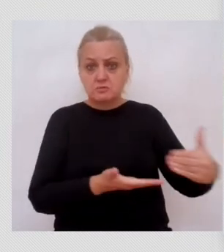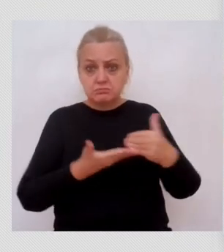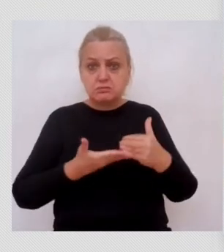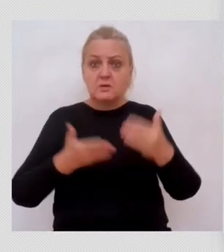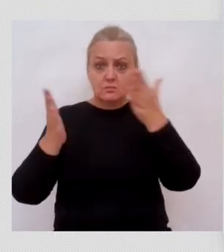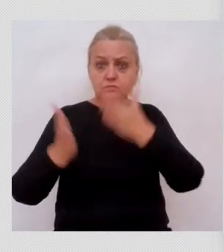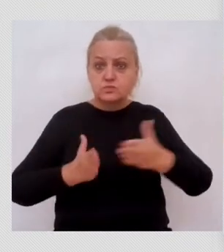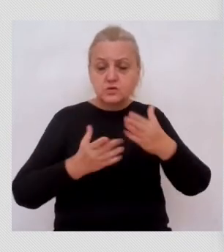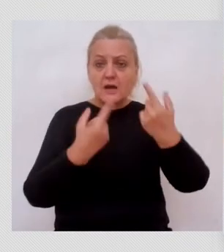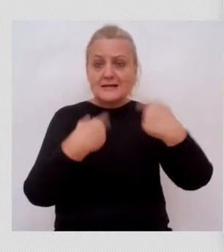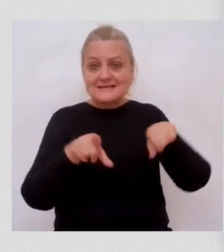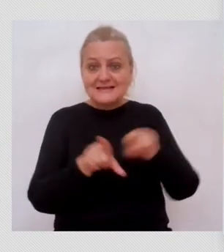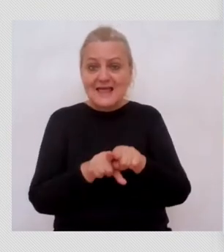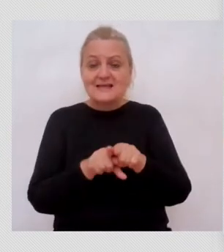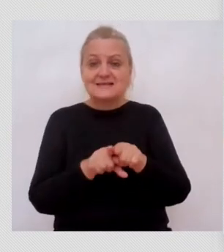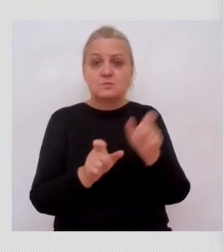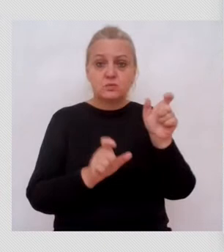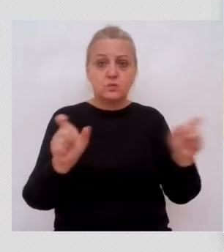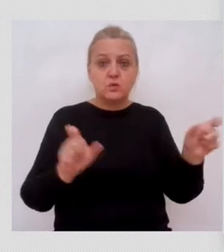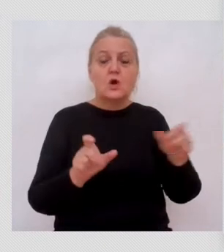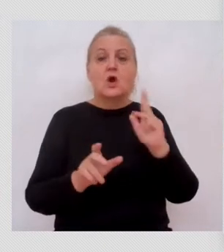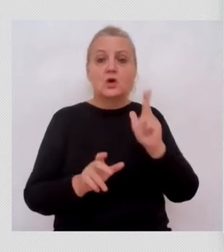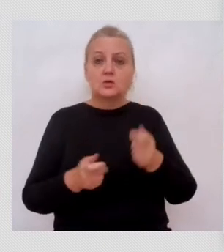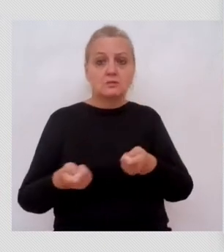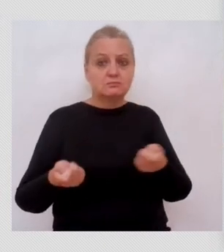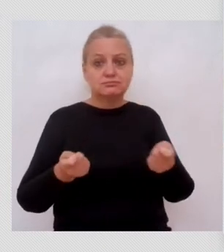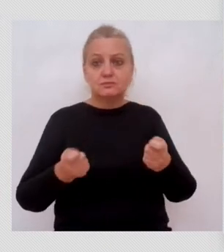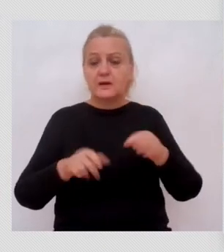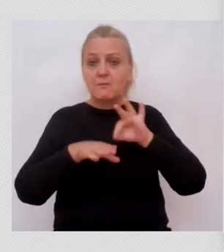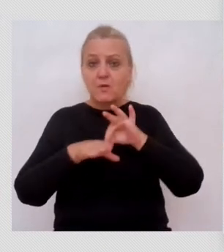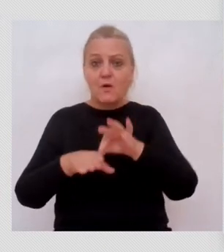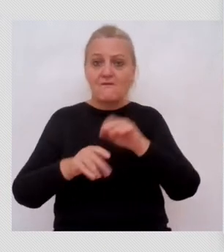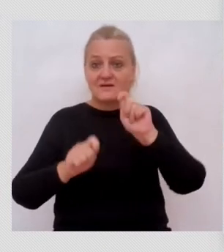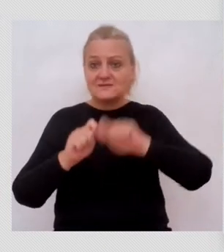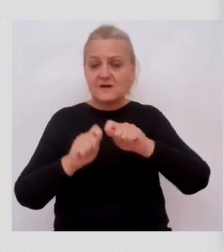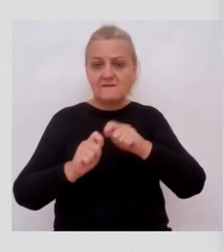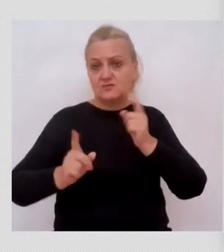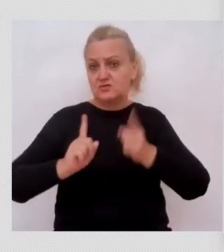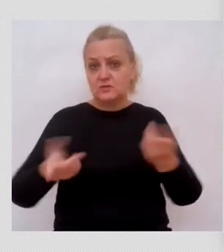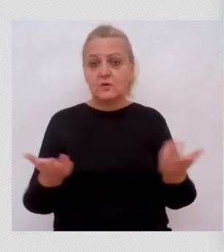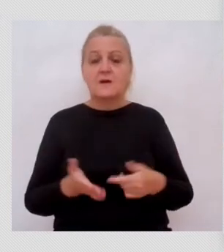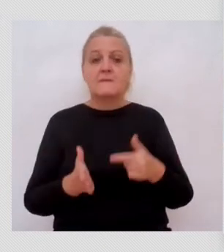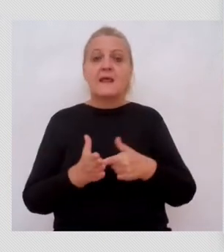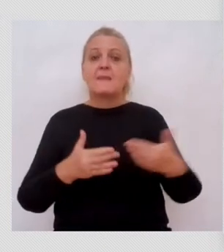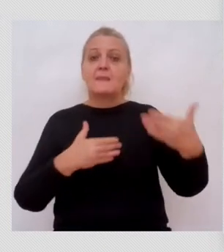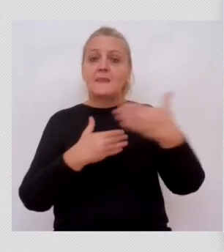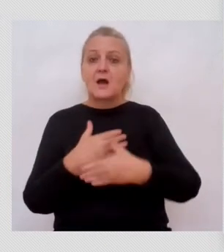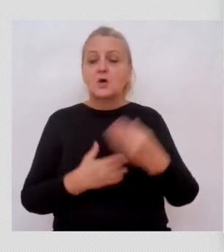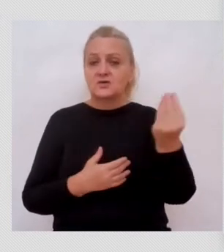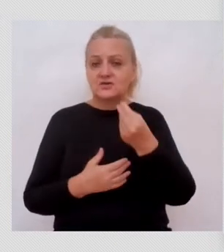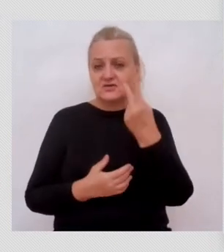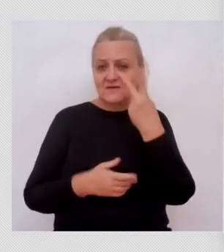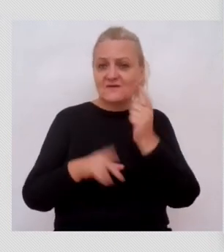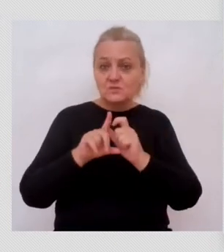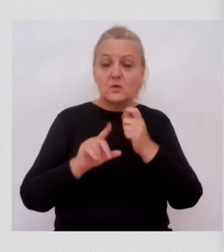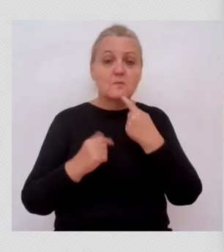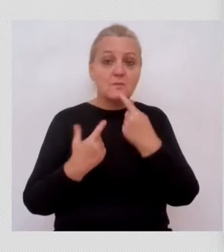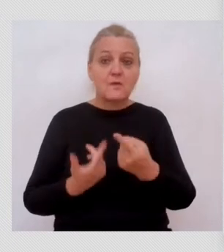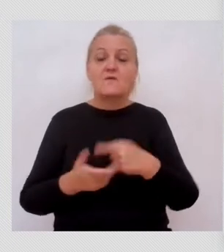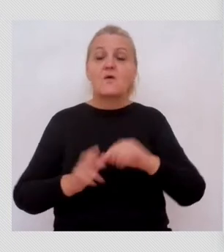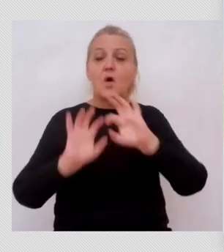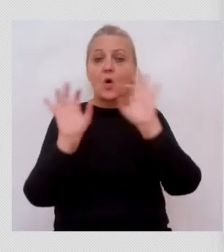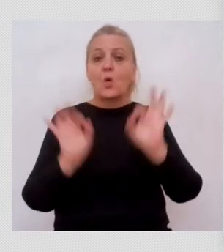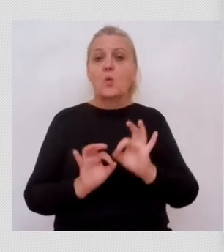przygotowaniu zespołu, który taki monitoring zacząłby prowadzić już teraz szybko. Na koniec już tylko 2 słowa. Jeśli chodzi o te ogólnopolskie